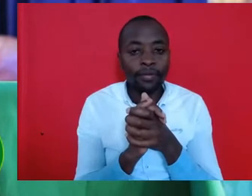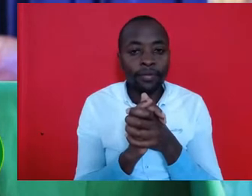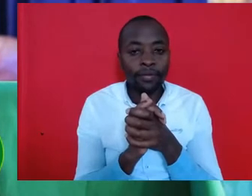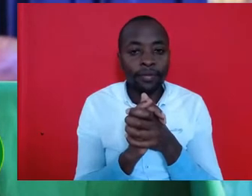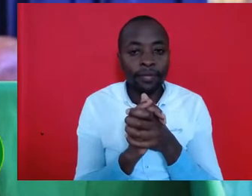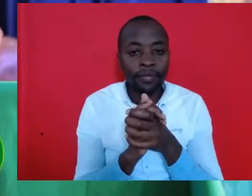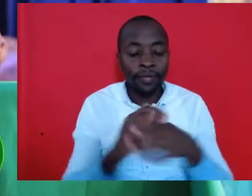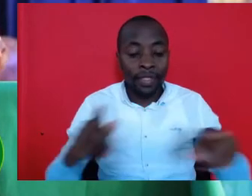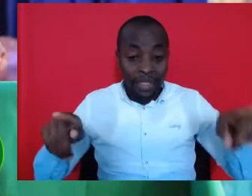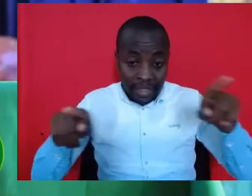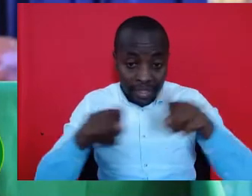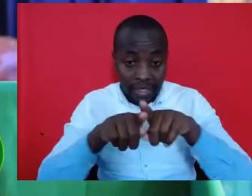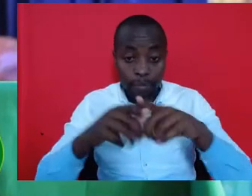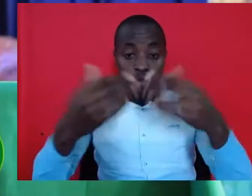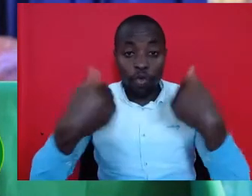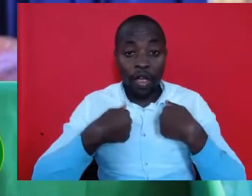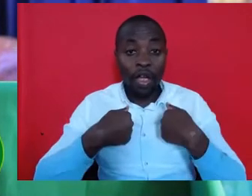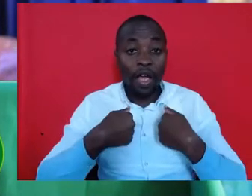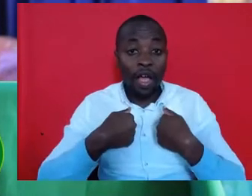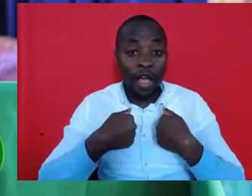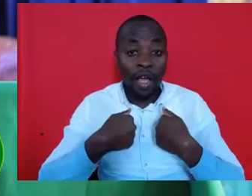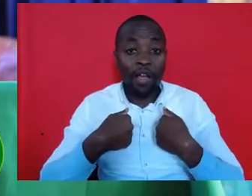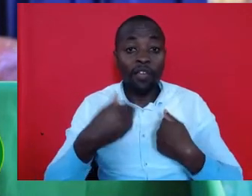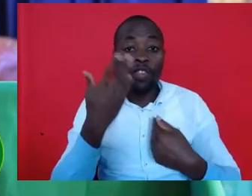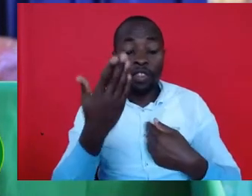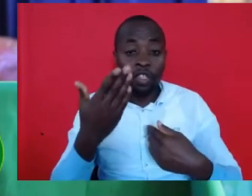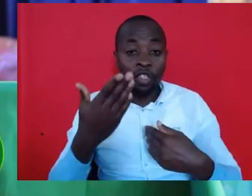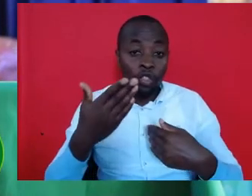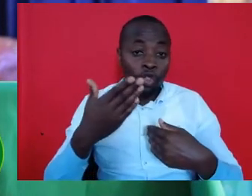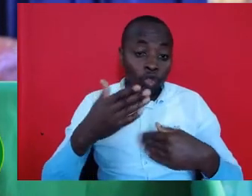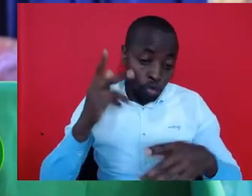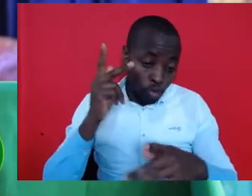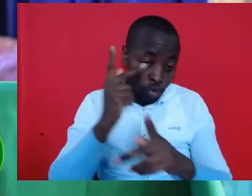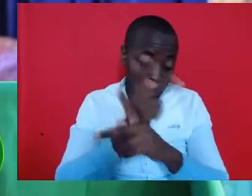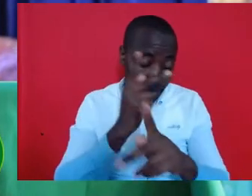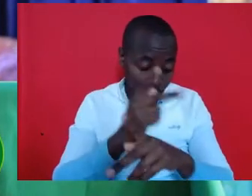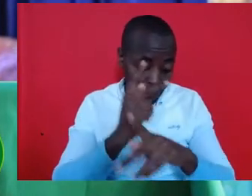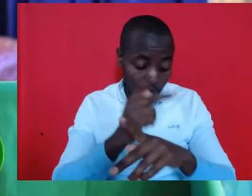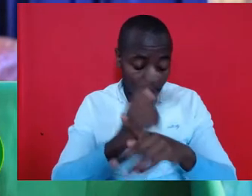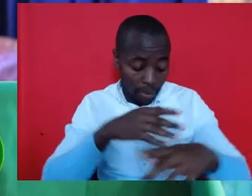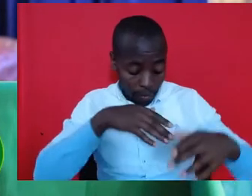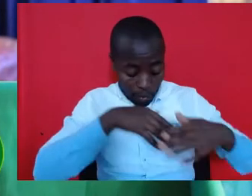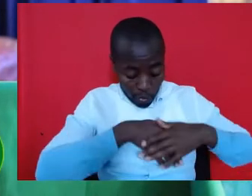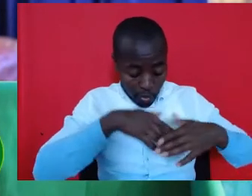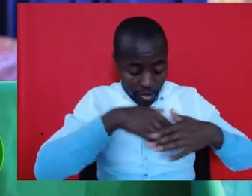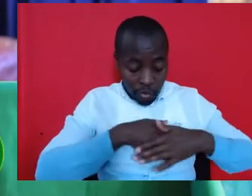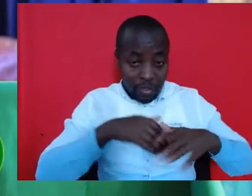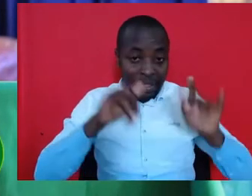Yaani hata mkipata mali tuweke kwa mifuko yetu, haitasimama pale.